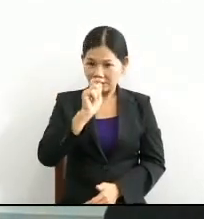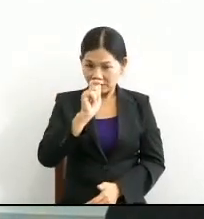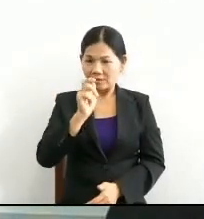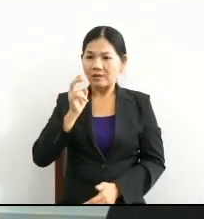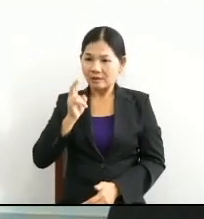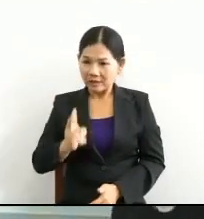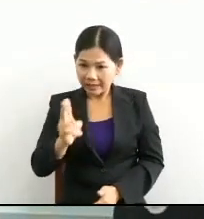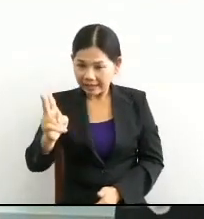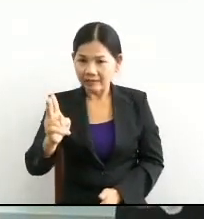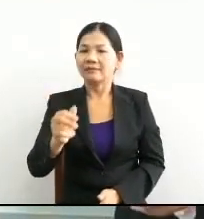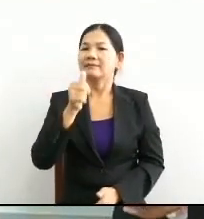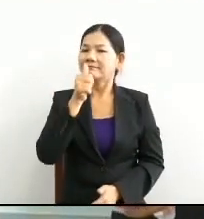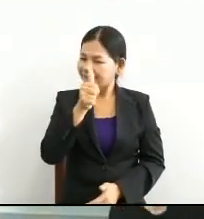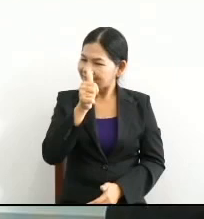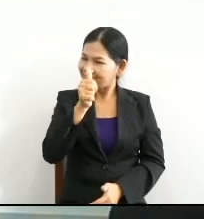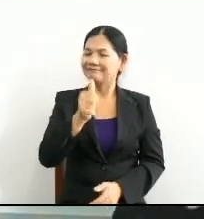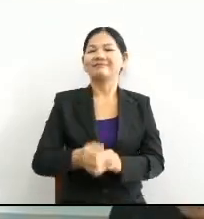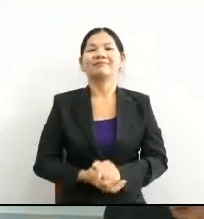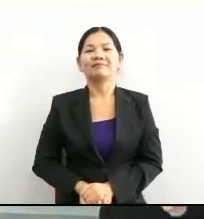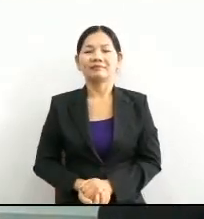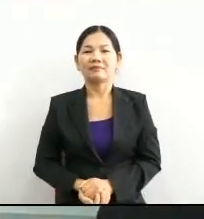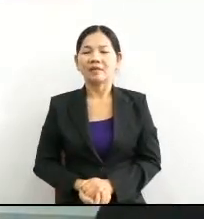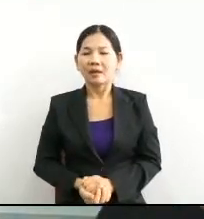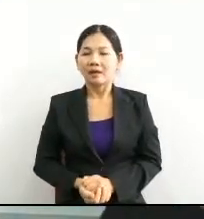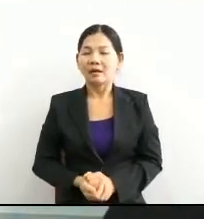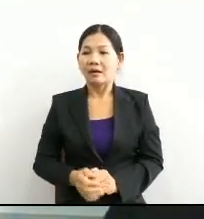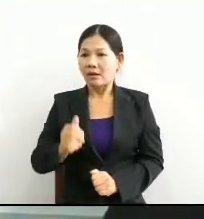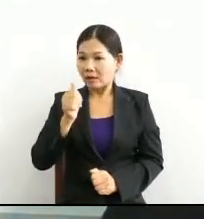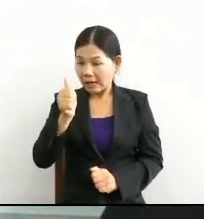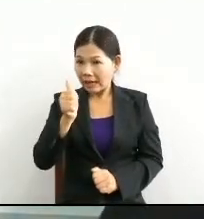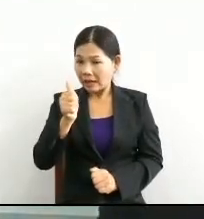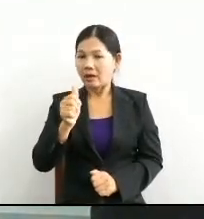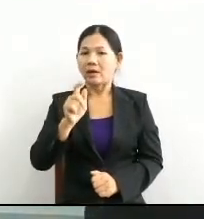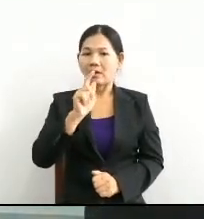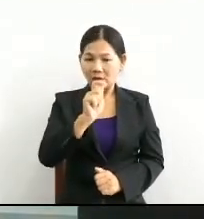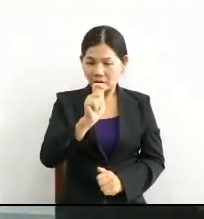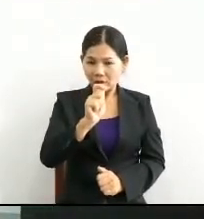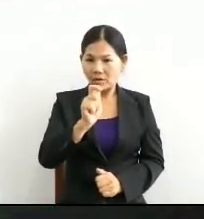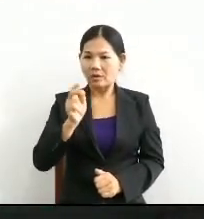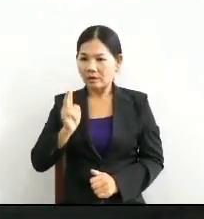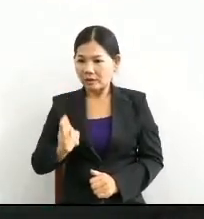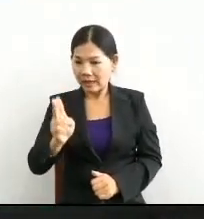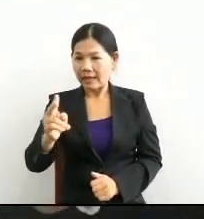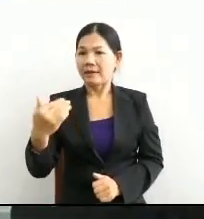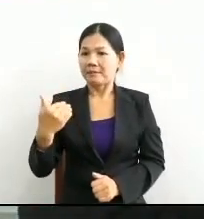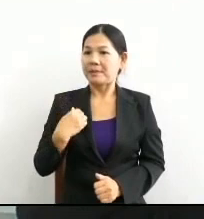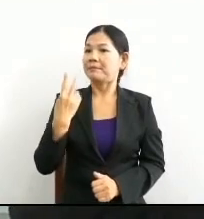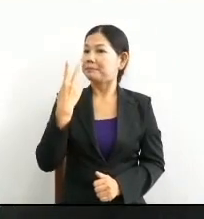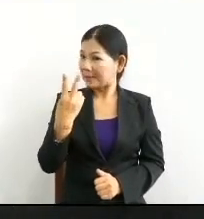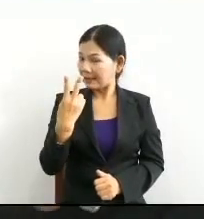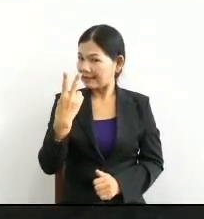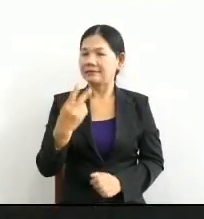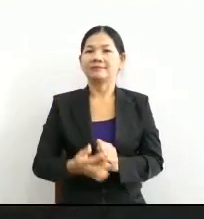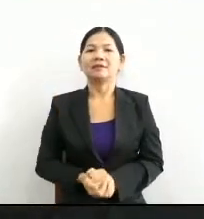cha là nè ăn thá rồi ha mới làm xiên con cha miên pí xiên nè chẳng